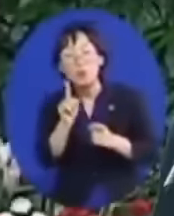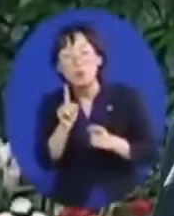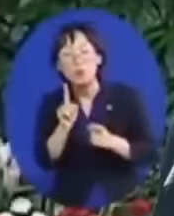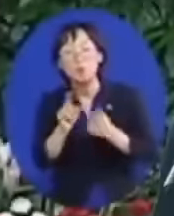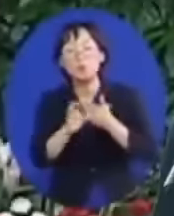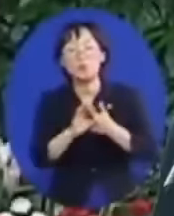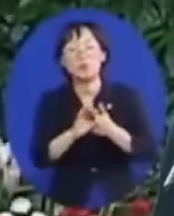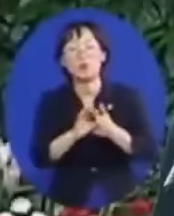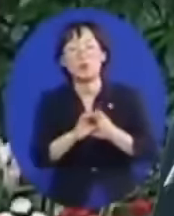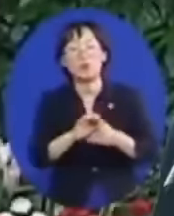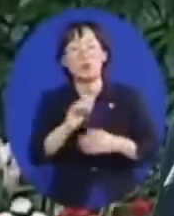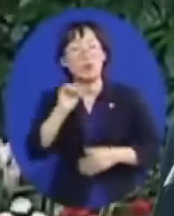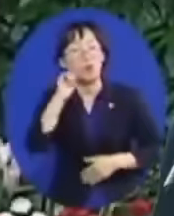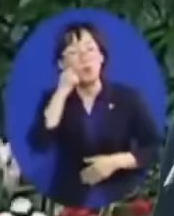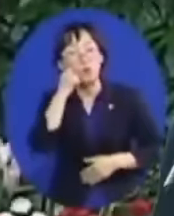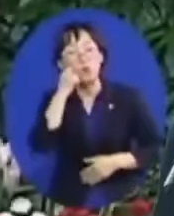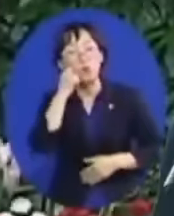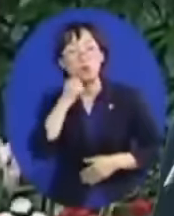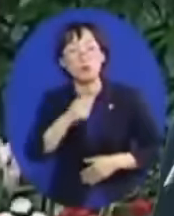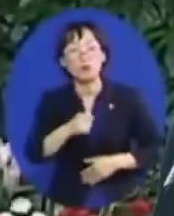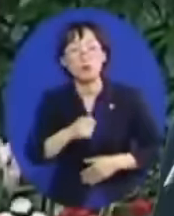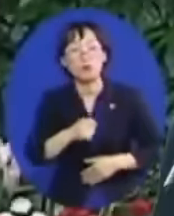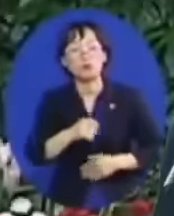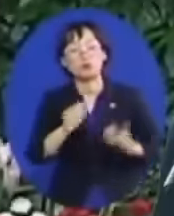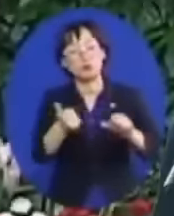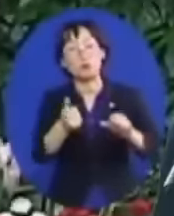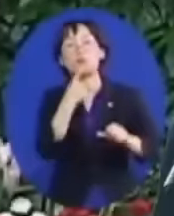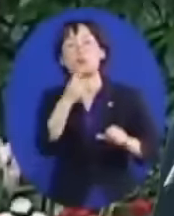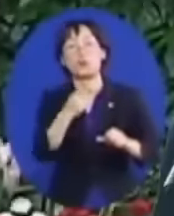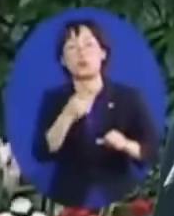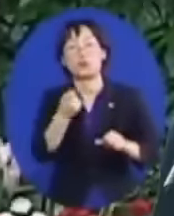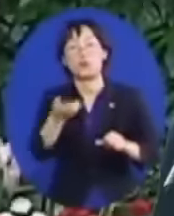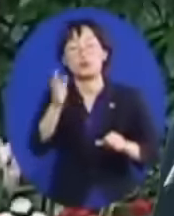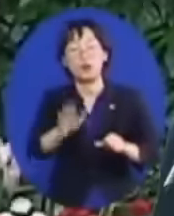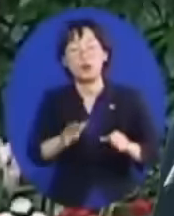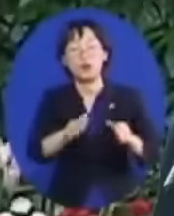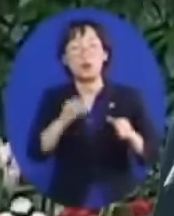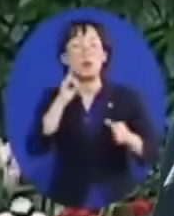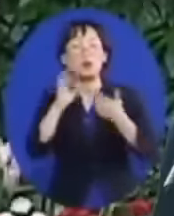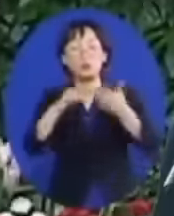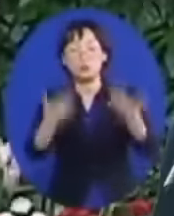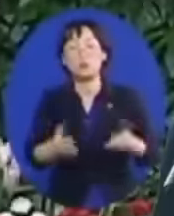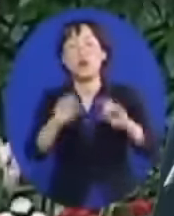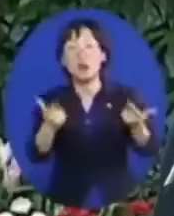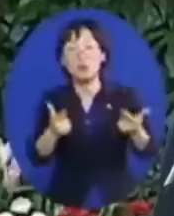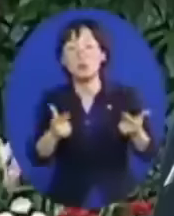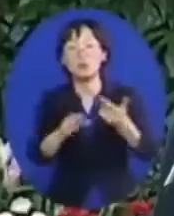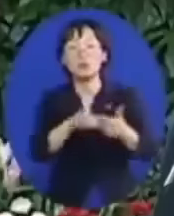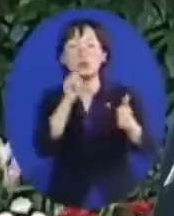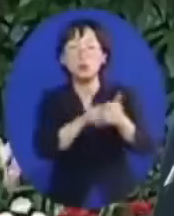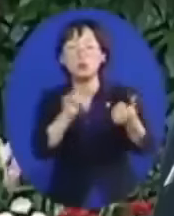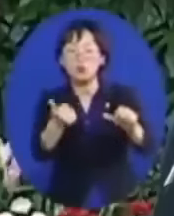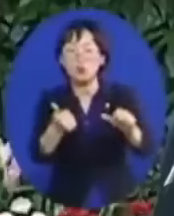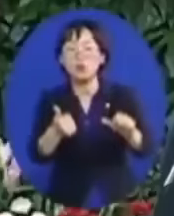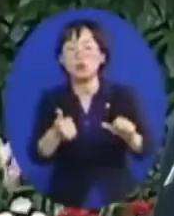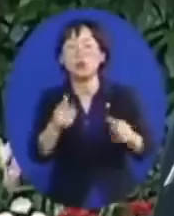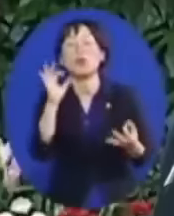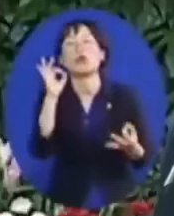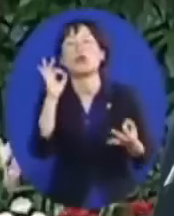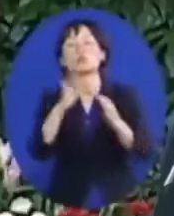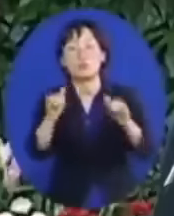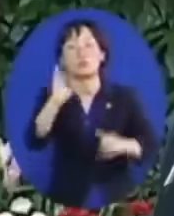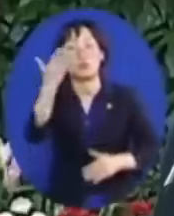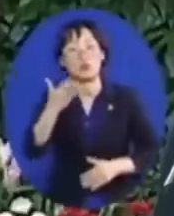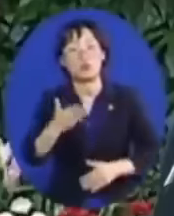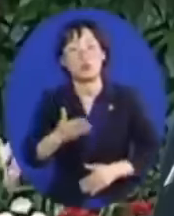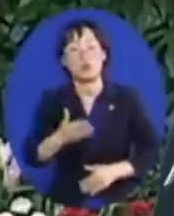돌연사할 가능성이 높았다는 것입니다. 의사는 쉬지 않고 이런 상태가 지속되었으면 죽거나 식물인간이 되었을 것이라면서